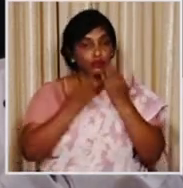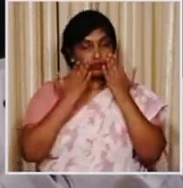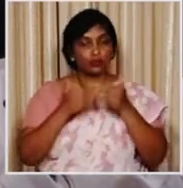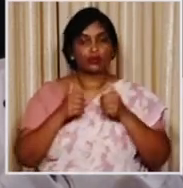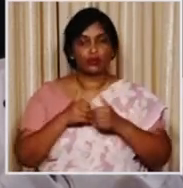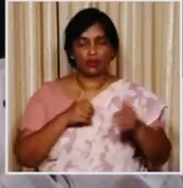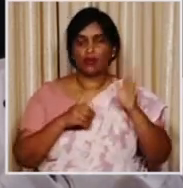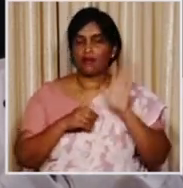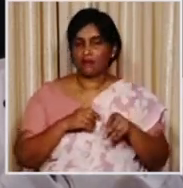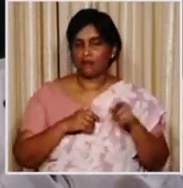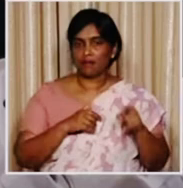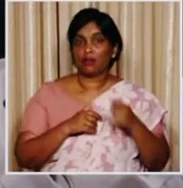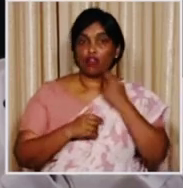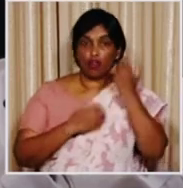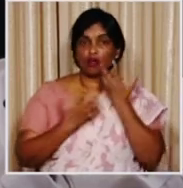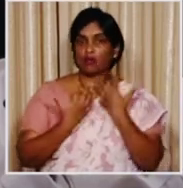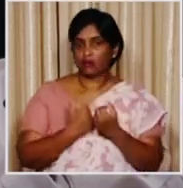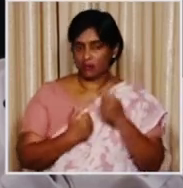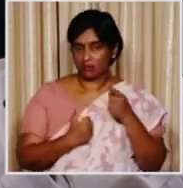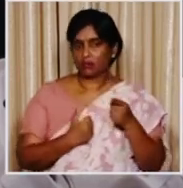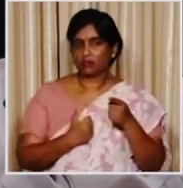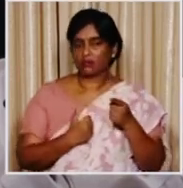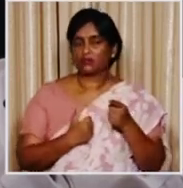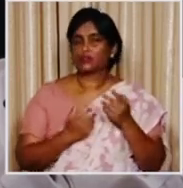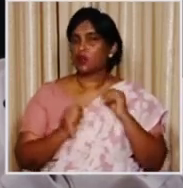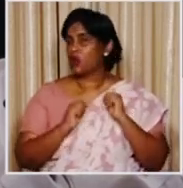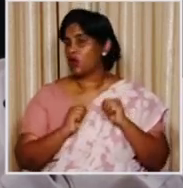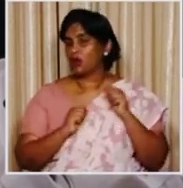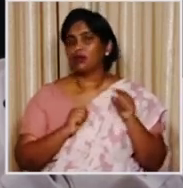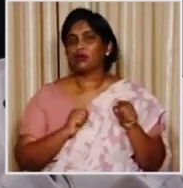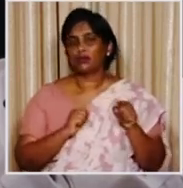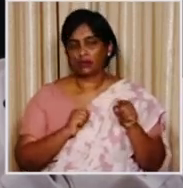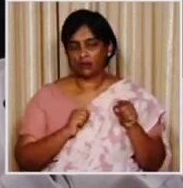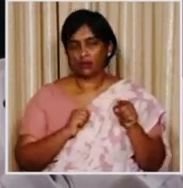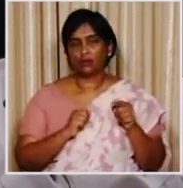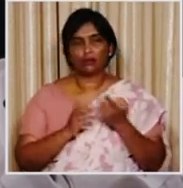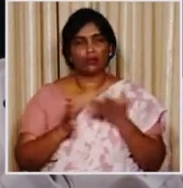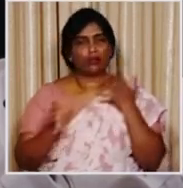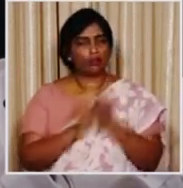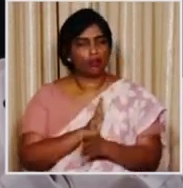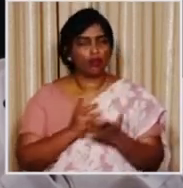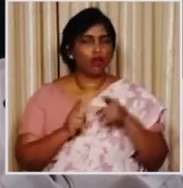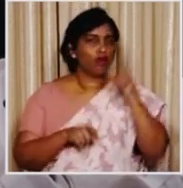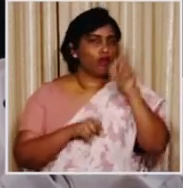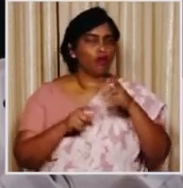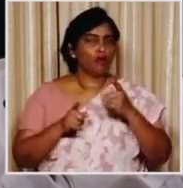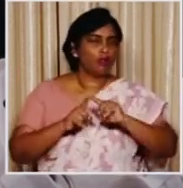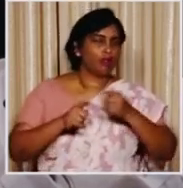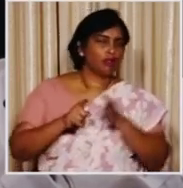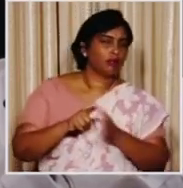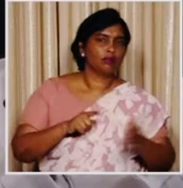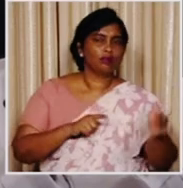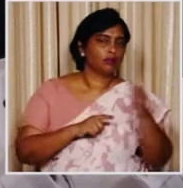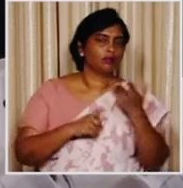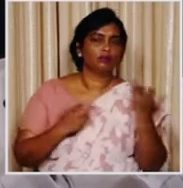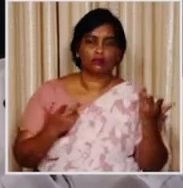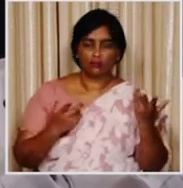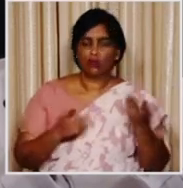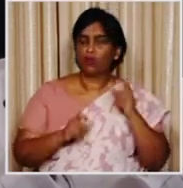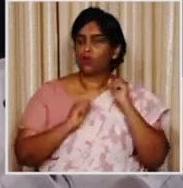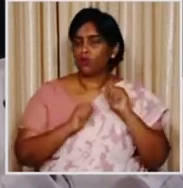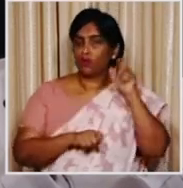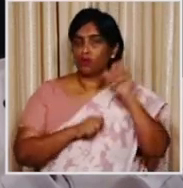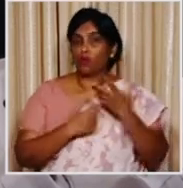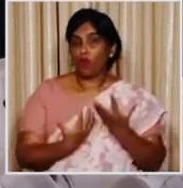දැනටම තියෙනවා හොයාගත්ත සාක්ෂි කවුද මේවා මග හැරියේ කවුද මේ වෙන පැත්තට හැරෙව්වේ කවුද